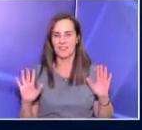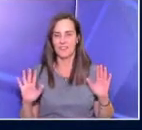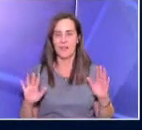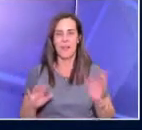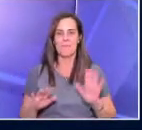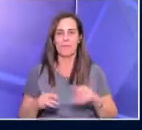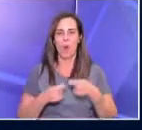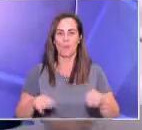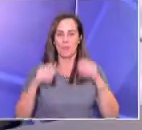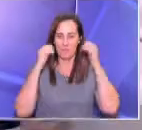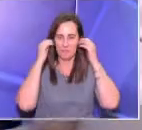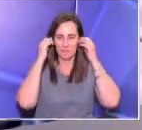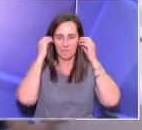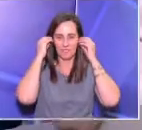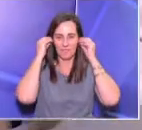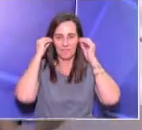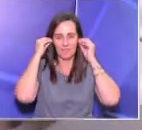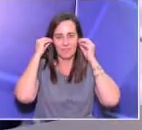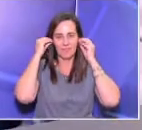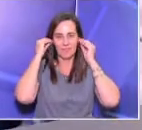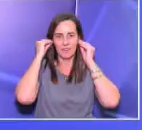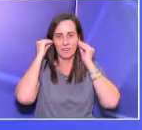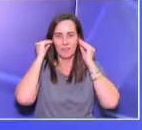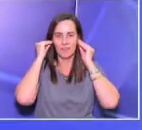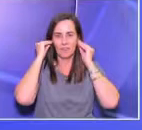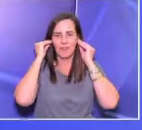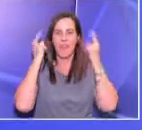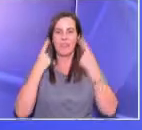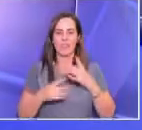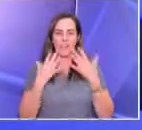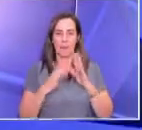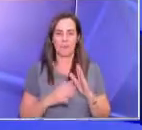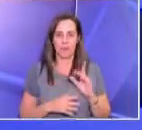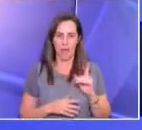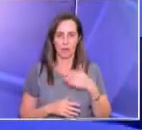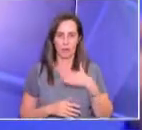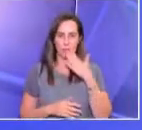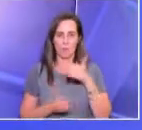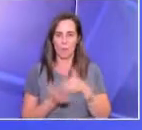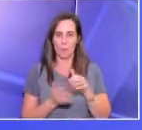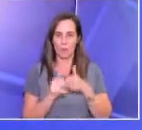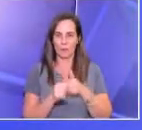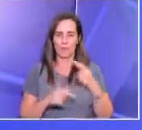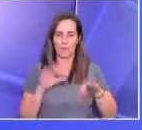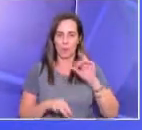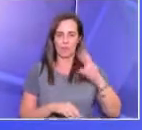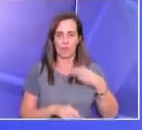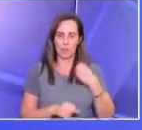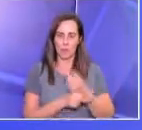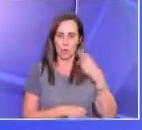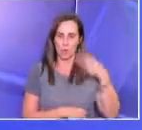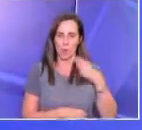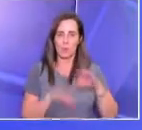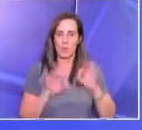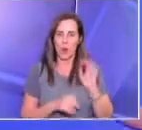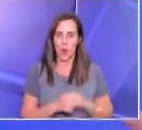החתימה? החתימה דייץ' זה הסיפור. אבל אנחנו ירושלים ממשיכים לעקוב, סיבוב שני, אנחנו נעשה פה עוד יום